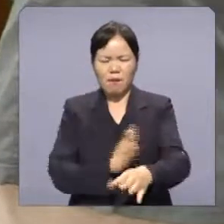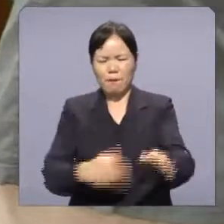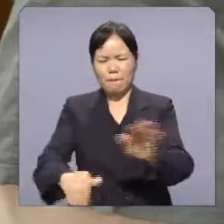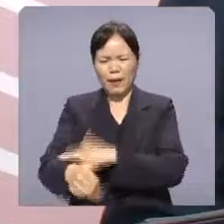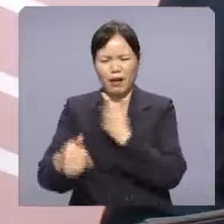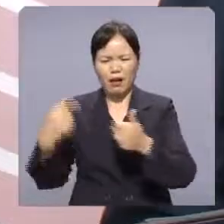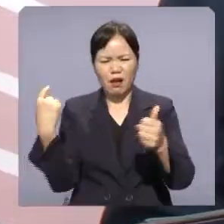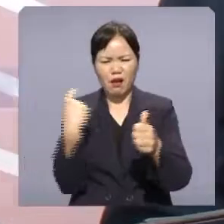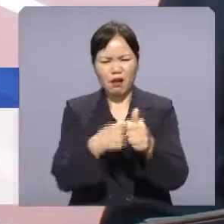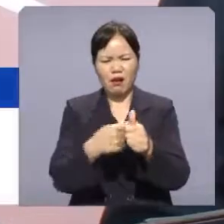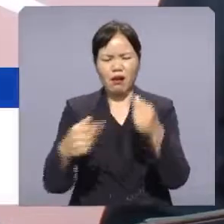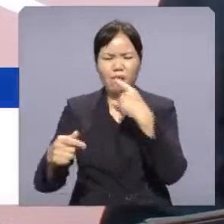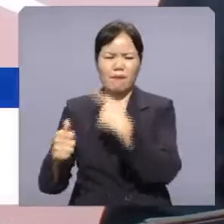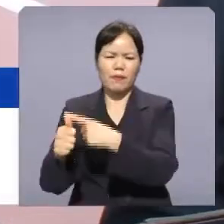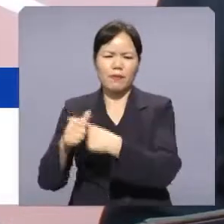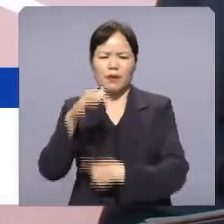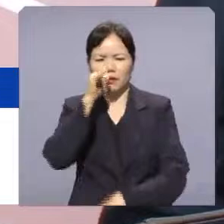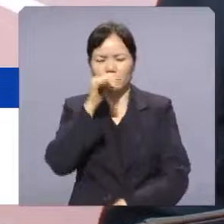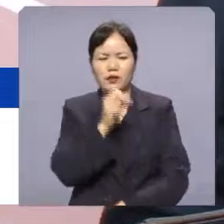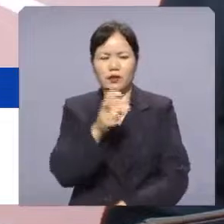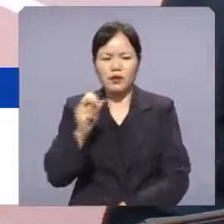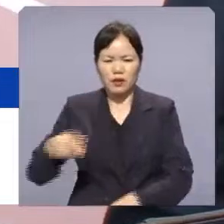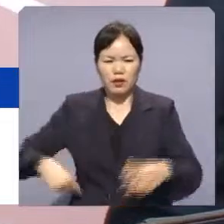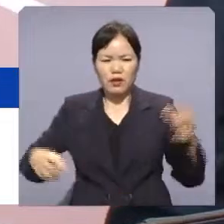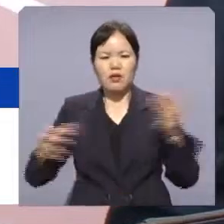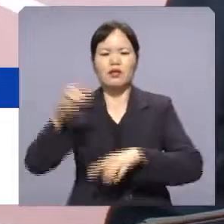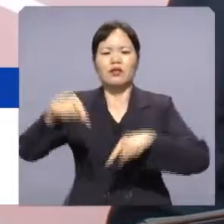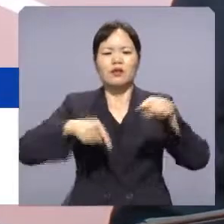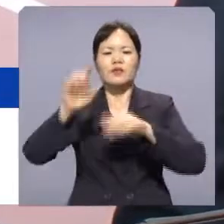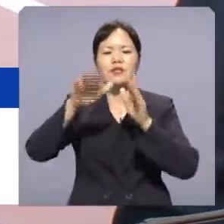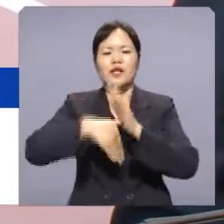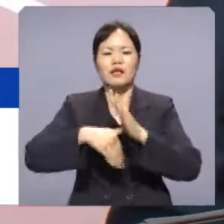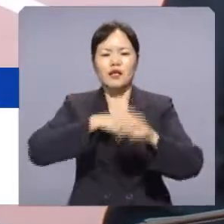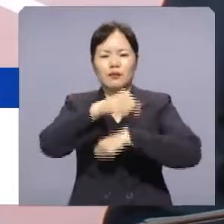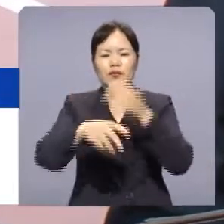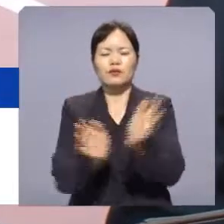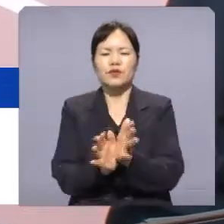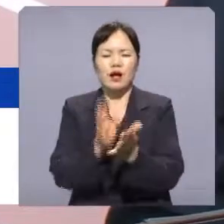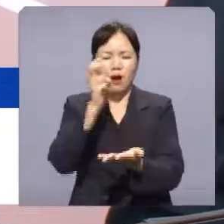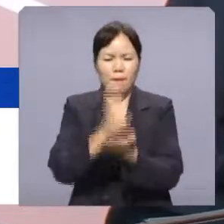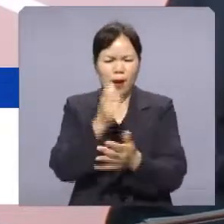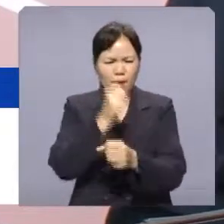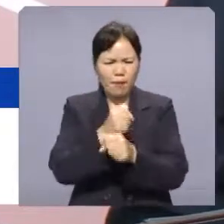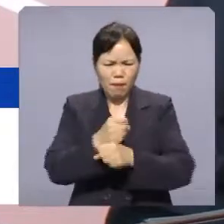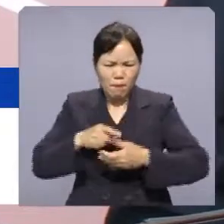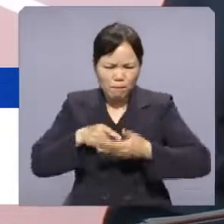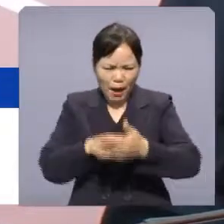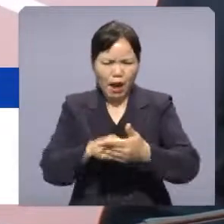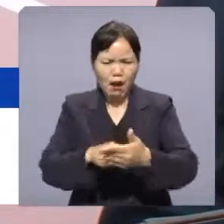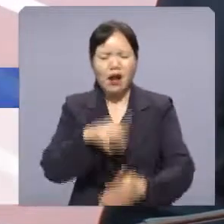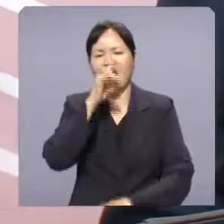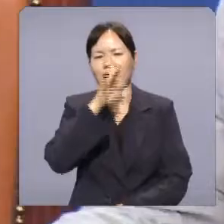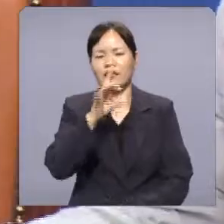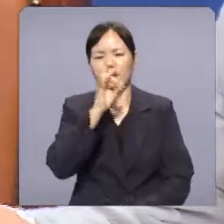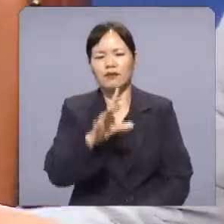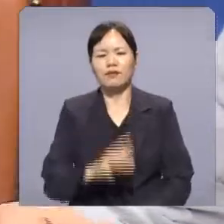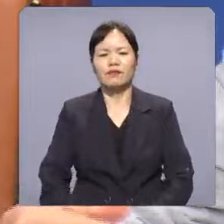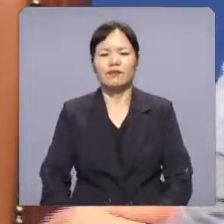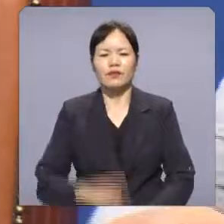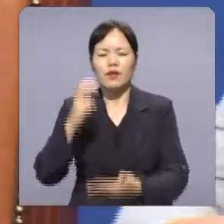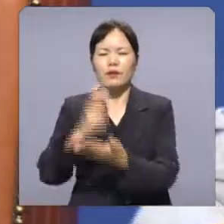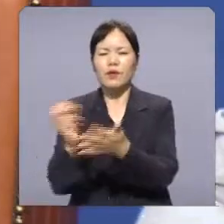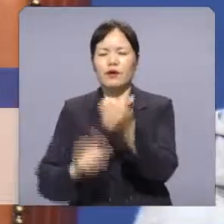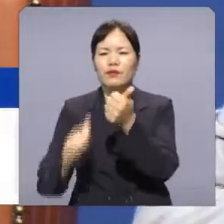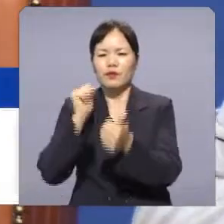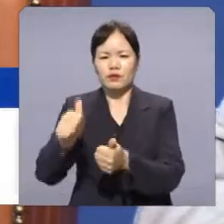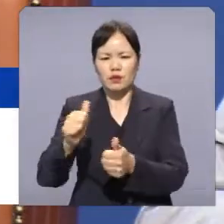벌였습니다. 여야가 협치하여야 할 때입니다. 민주당은 입법 폭주의 강을 넘어서는 안 됩니다.